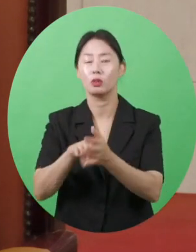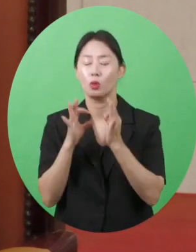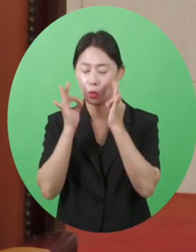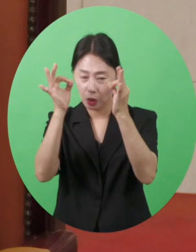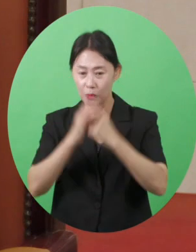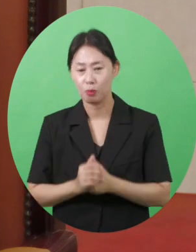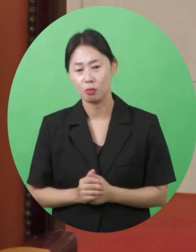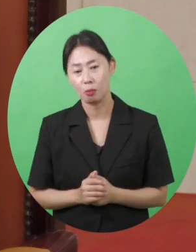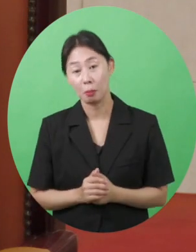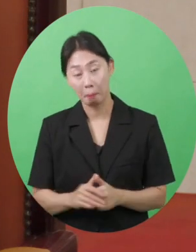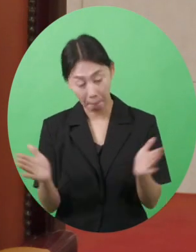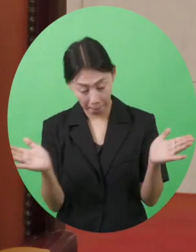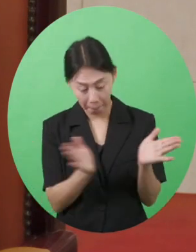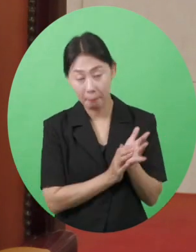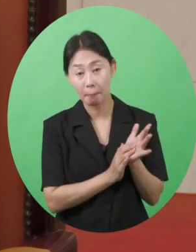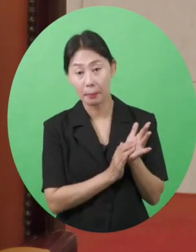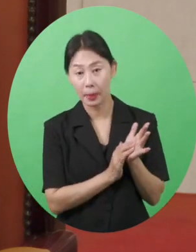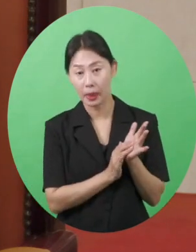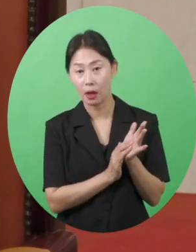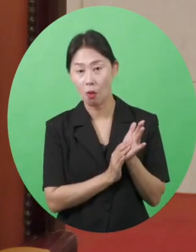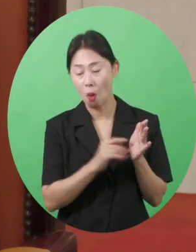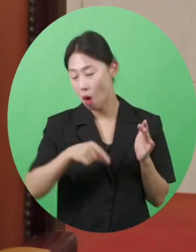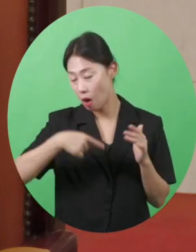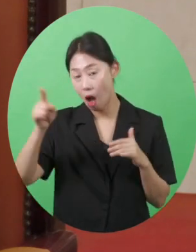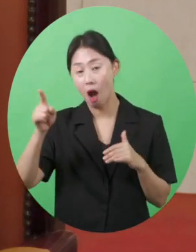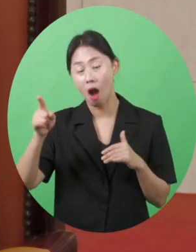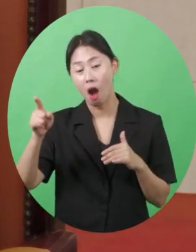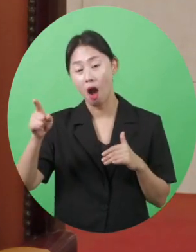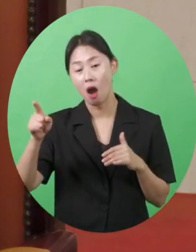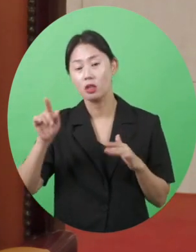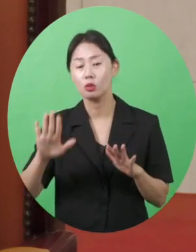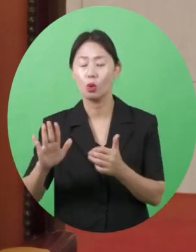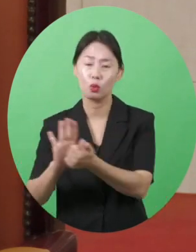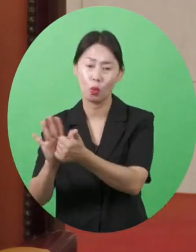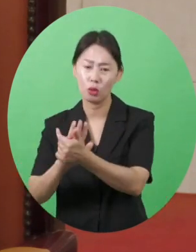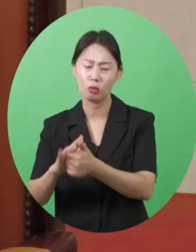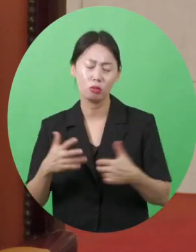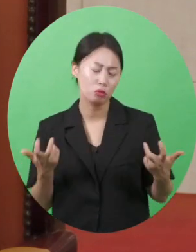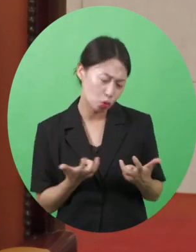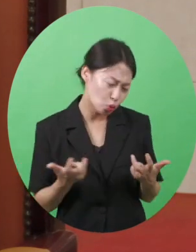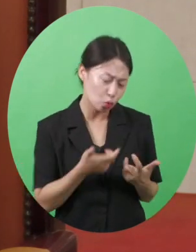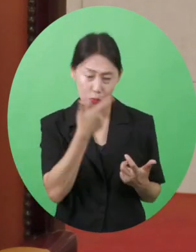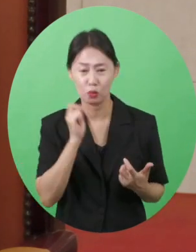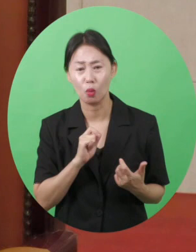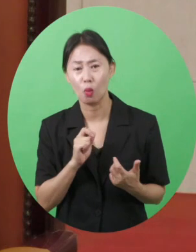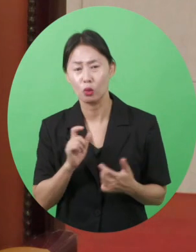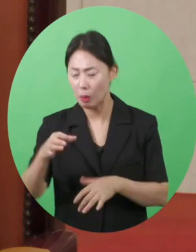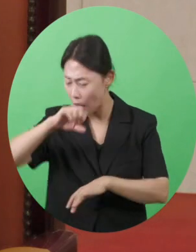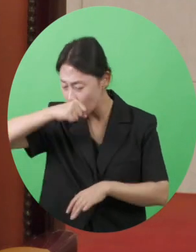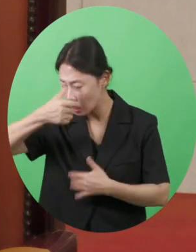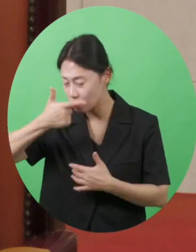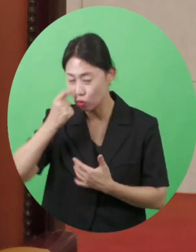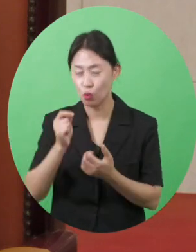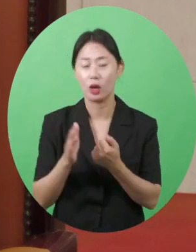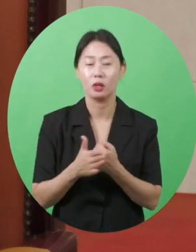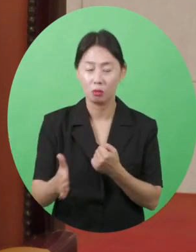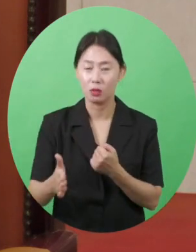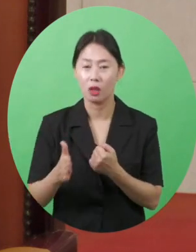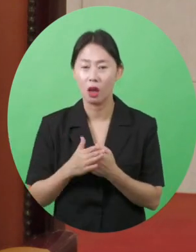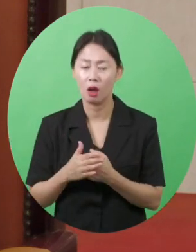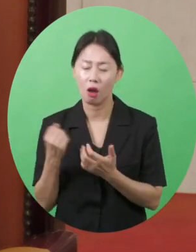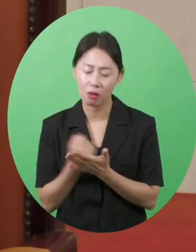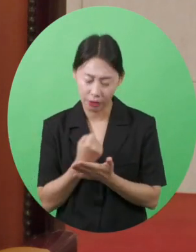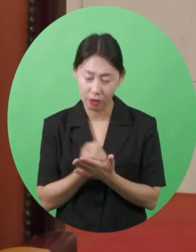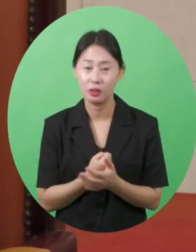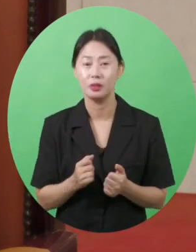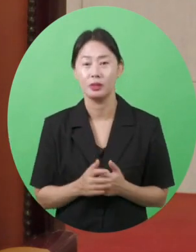있고 퇴소 시 저희가 적절한 지원을 지원해드려야 하는데 현재 직원 부족 또 자원의 부족으로 인해서 그 부분도 좀 아쉬운 부분이